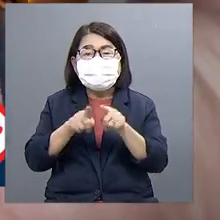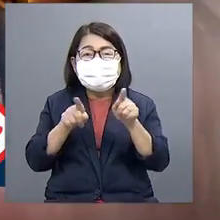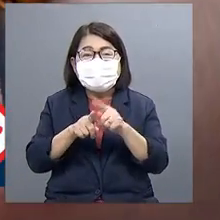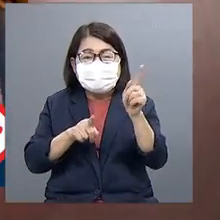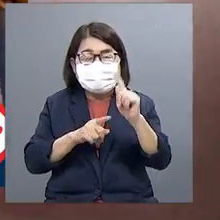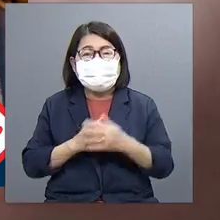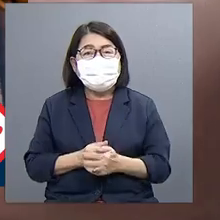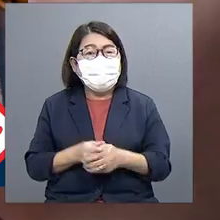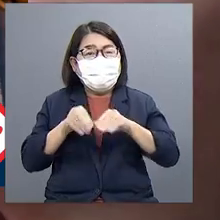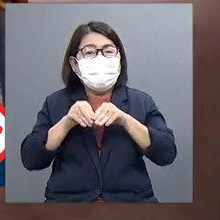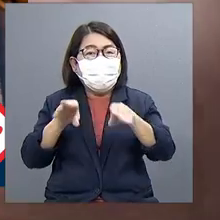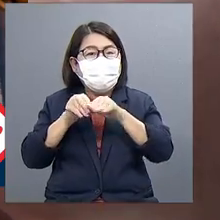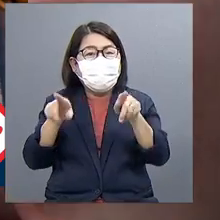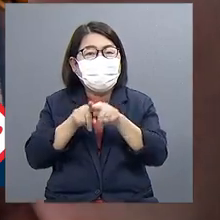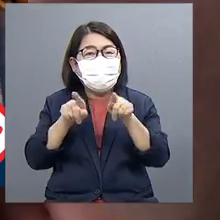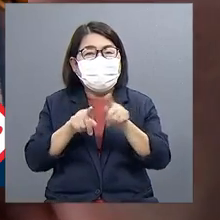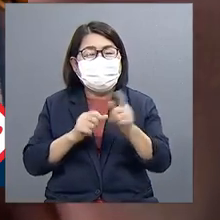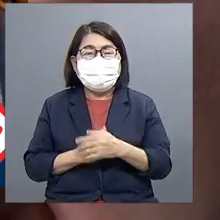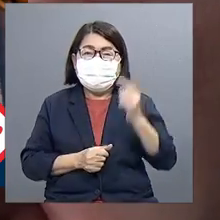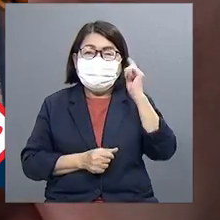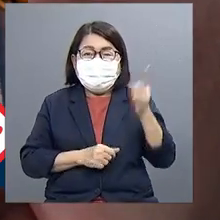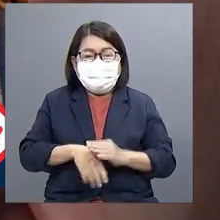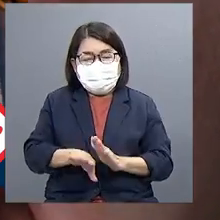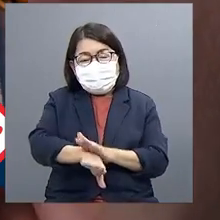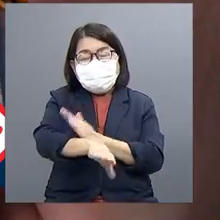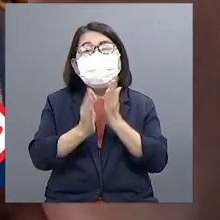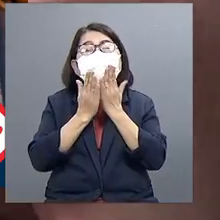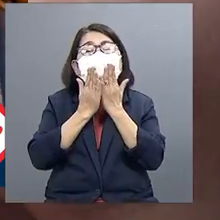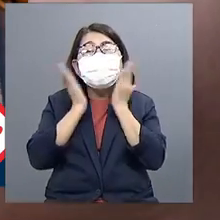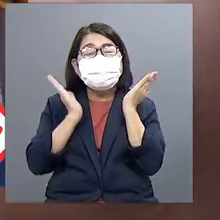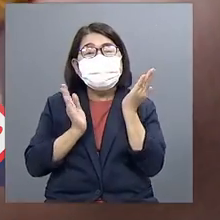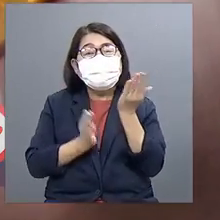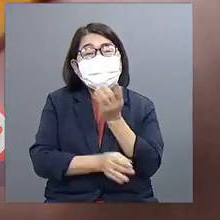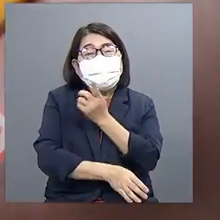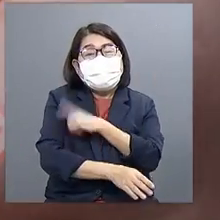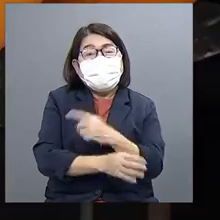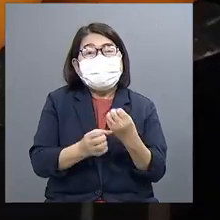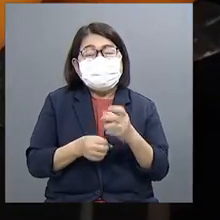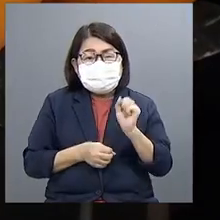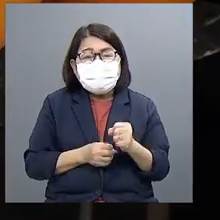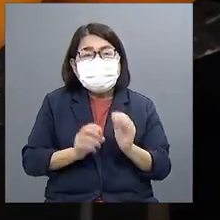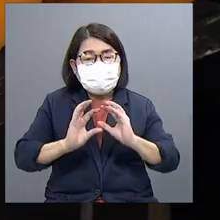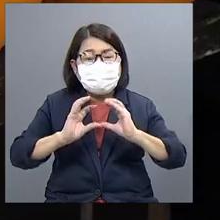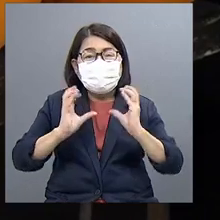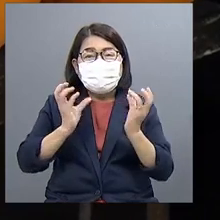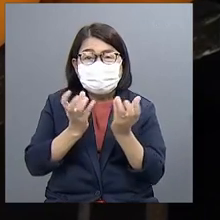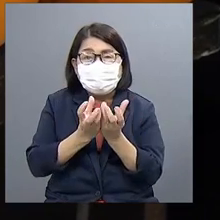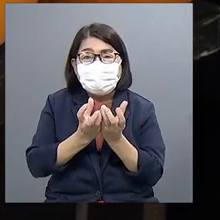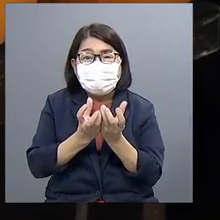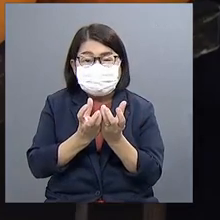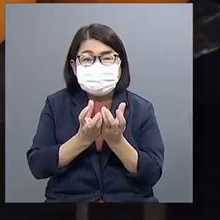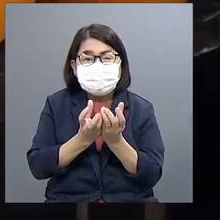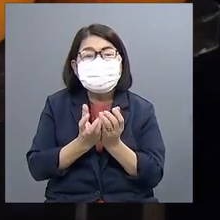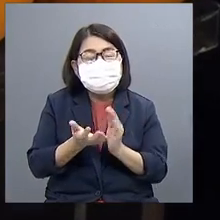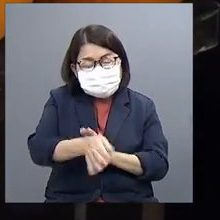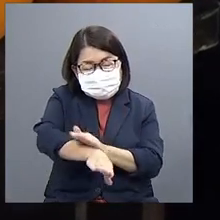ยแสวงหาวิธีการทำให้ผิวดูกระจ่างใสขึ้นเขาบอกว่าพอกผิวด้วยฟักทองจะทำให้ผิวดูขาวขึ้นค่ะซึ่งกรมการ